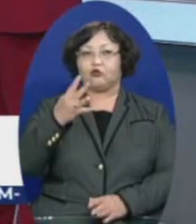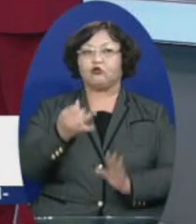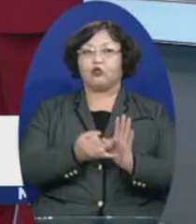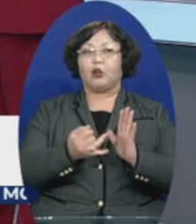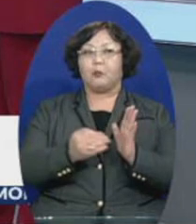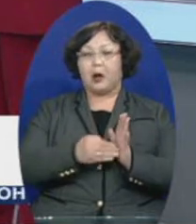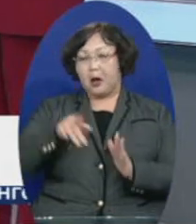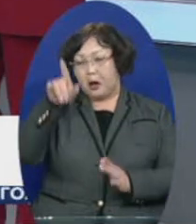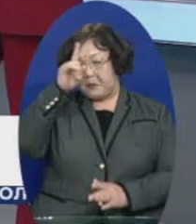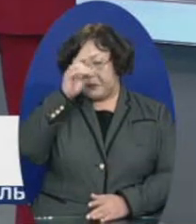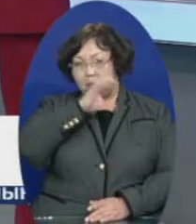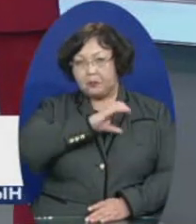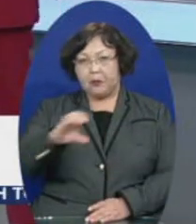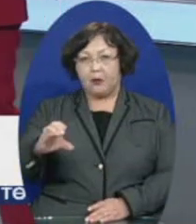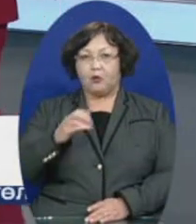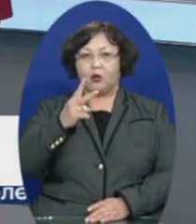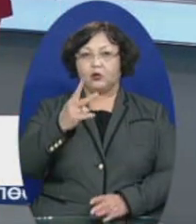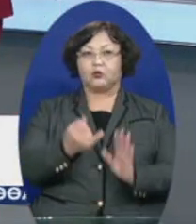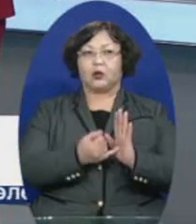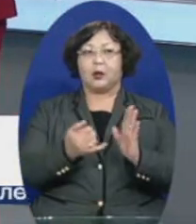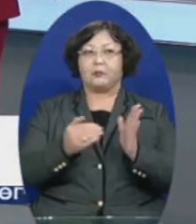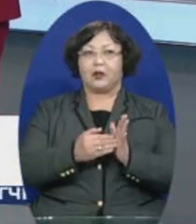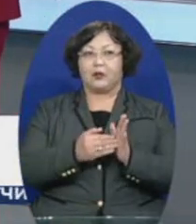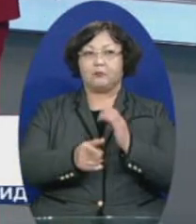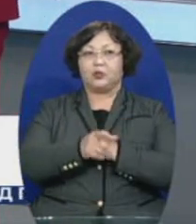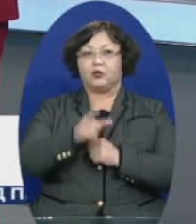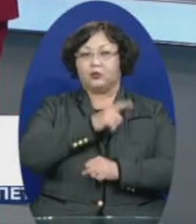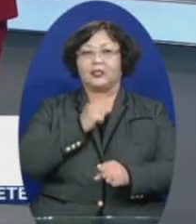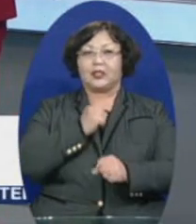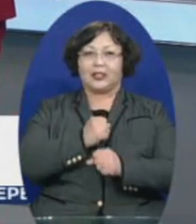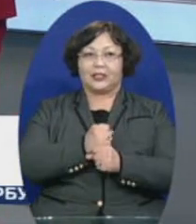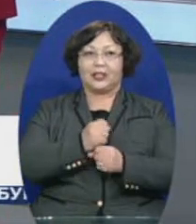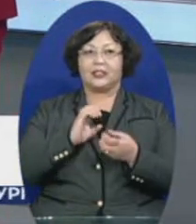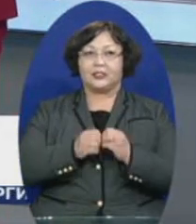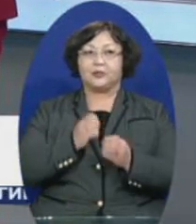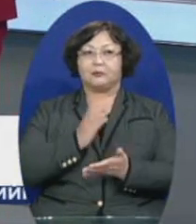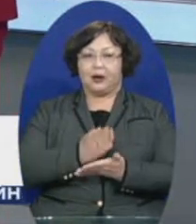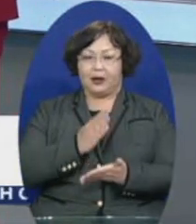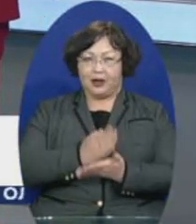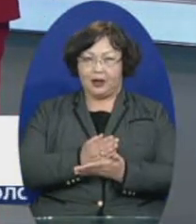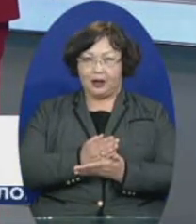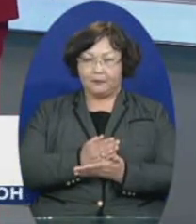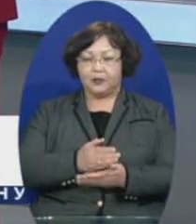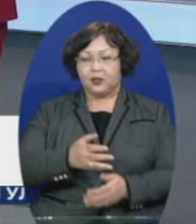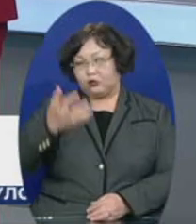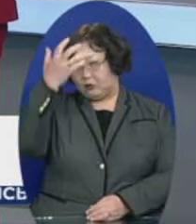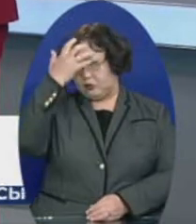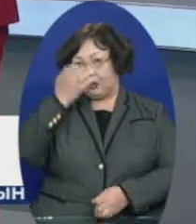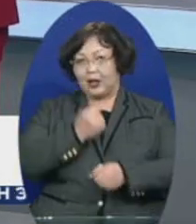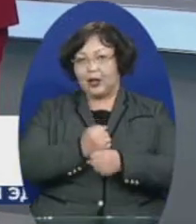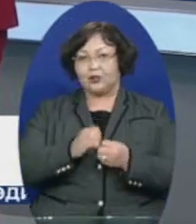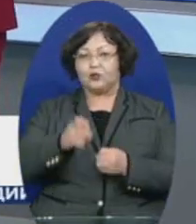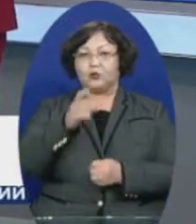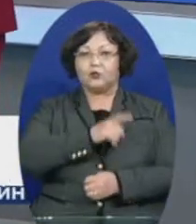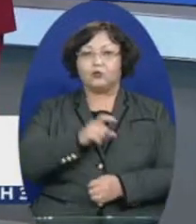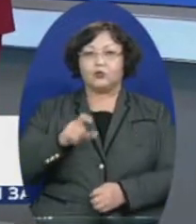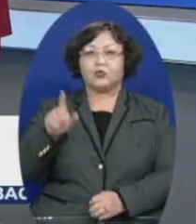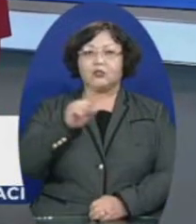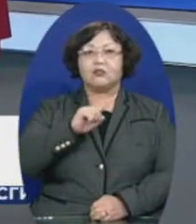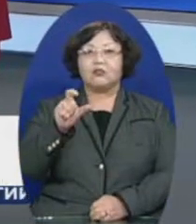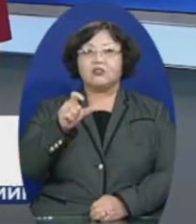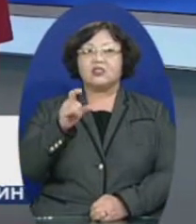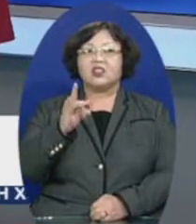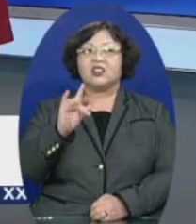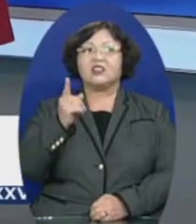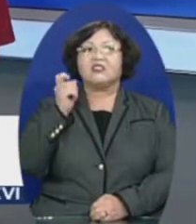мэндийн салбарт 26 мянган мэрэгчлэгчнүүд ажиллаж байна. За цаашлаа төрийн албан хаагчийн зэрэглэлийг харуул